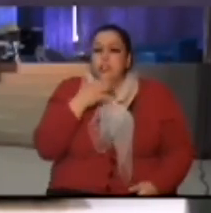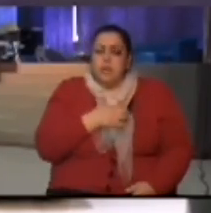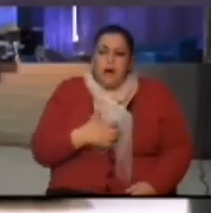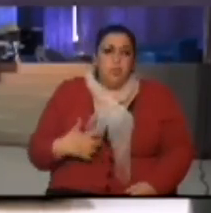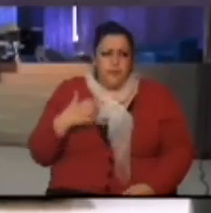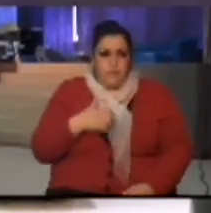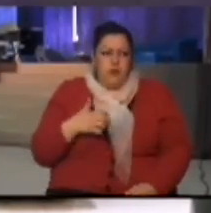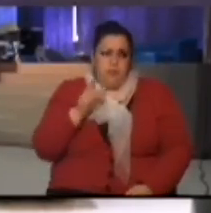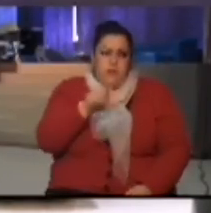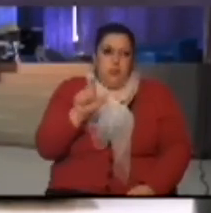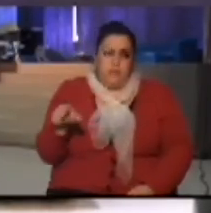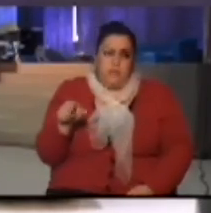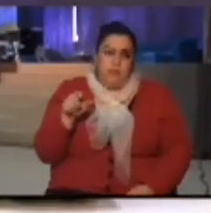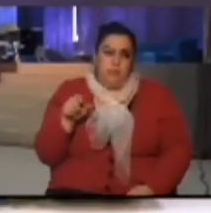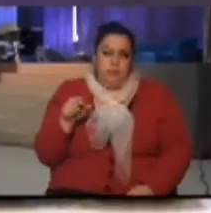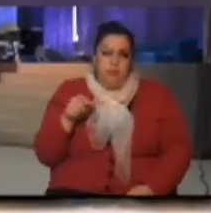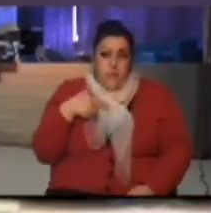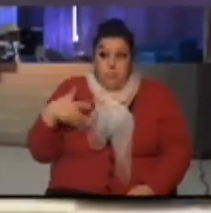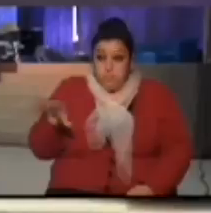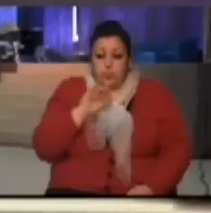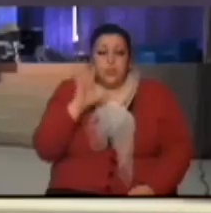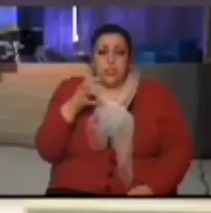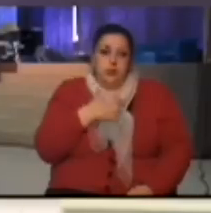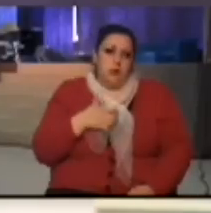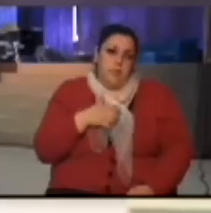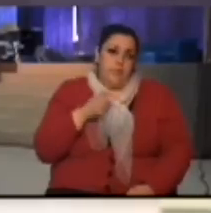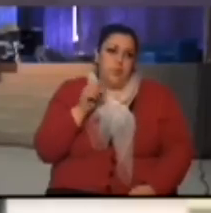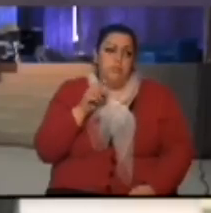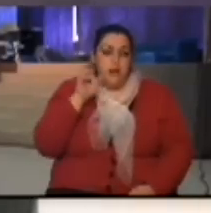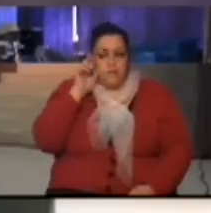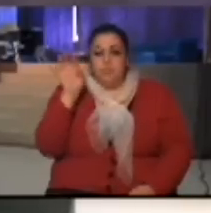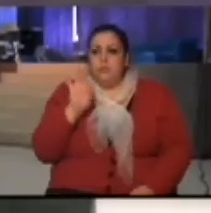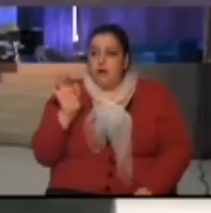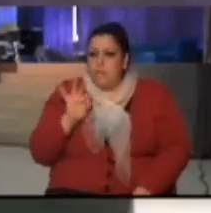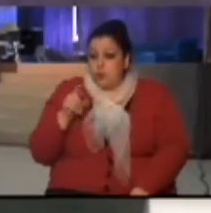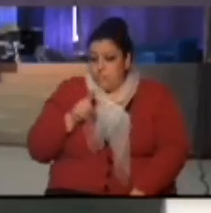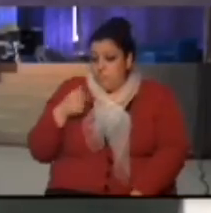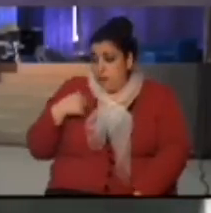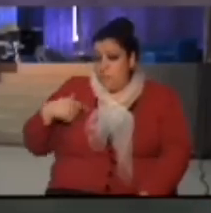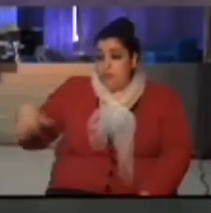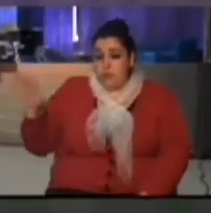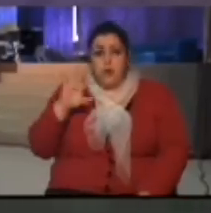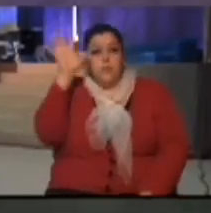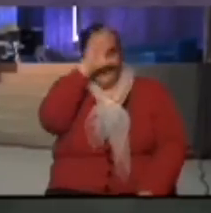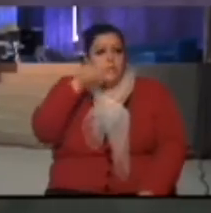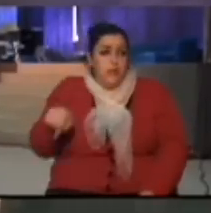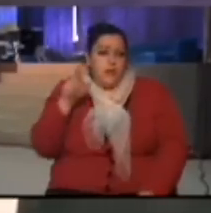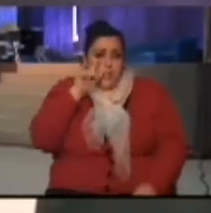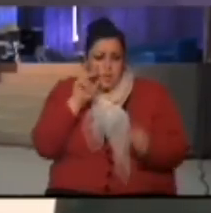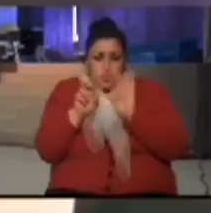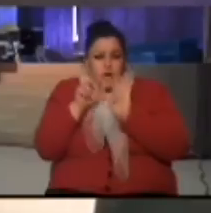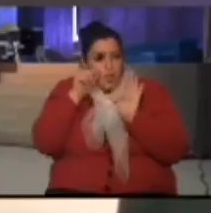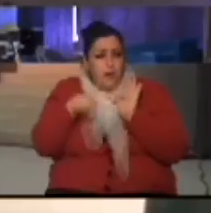ինչ եմ ուզում սանով ասեմ, որ իրականում ես գիտեմ, որ